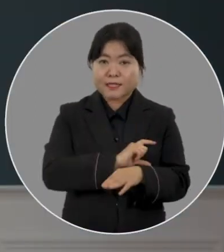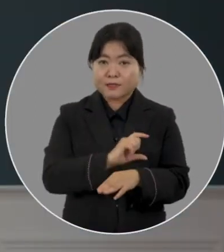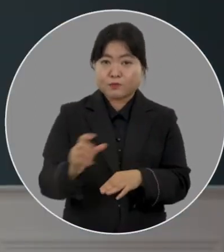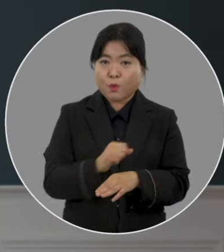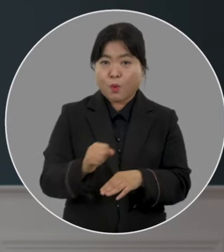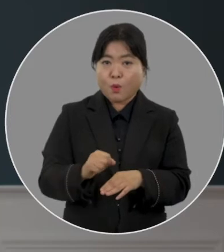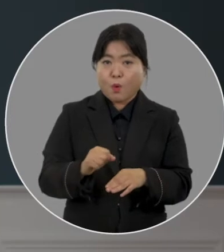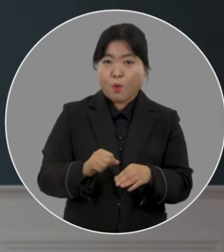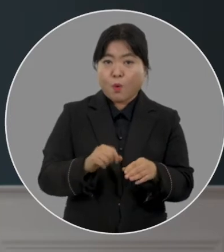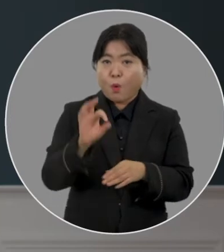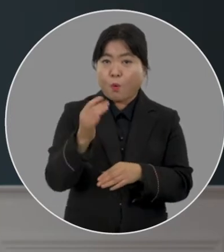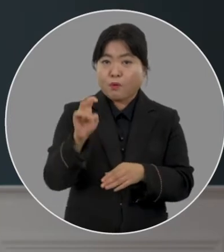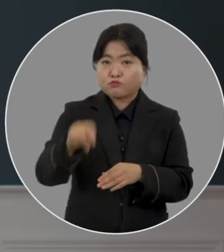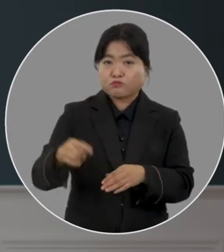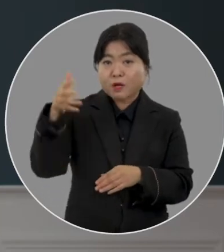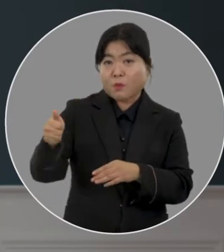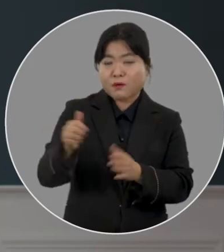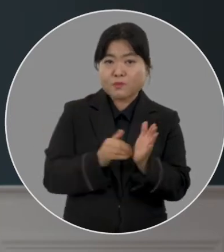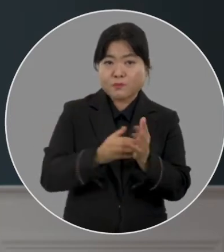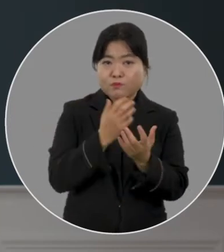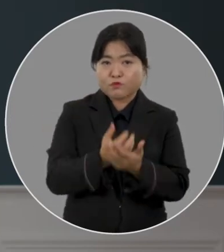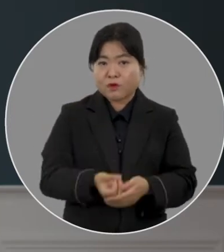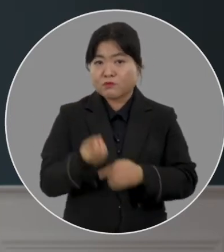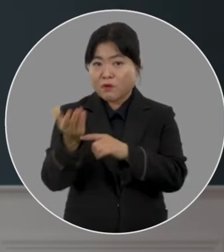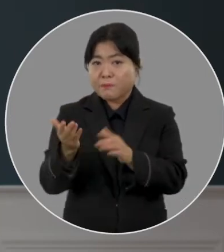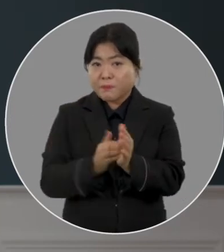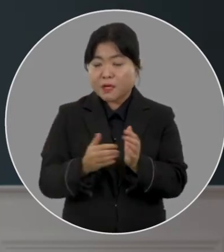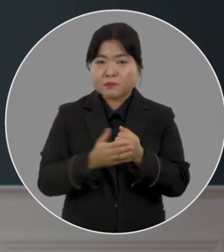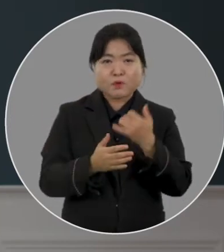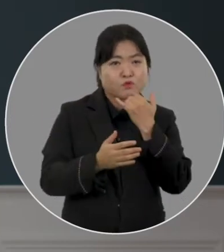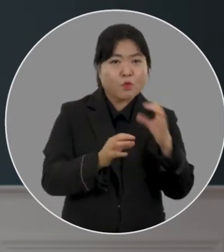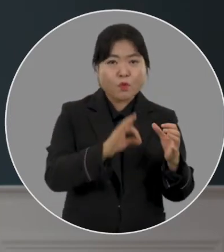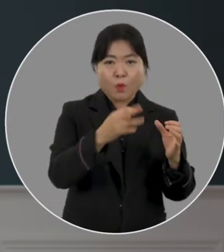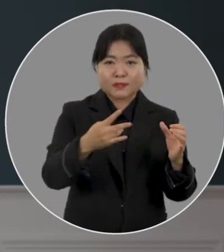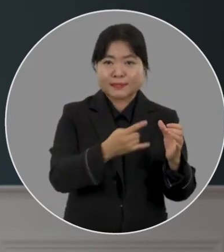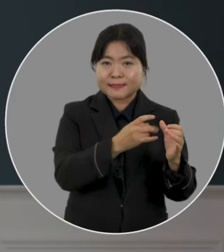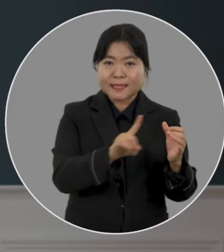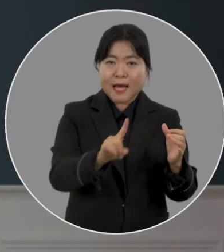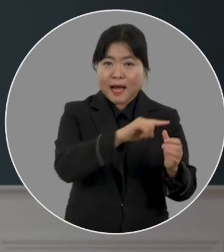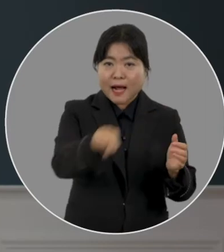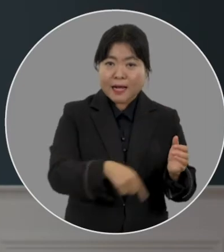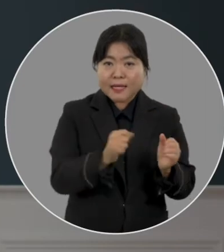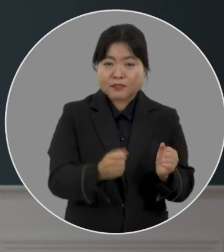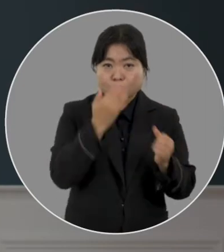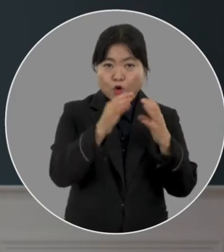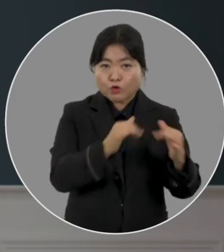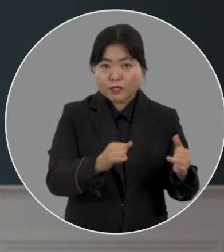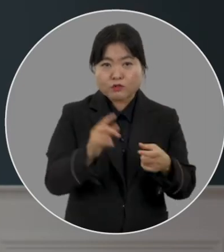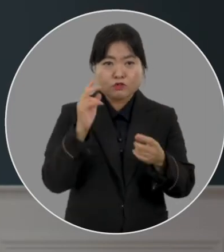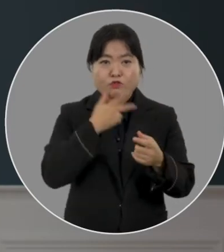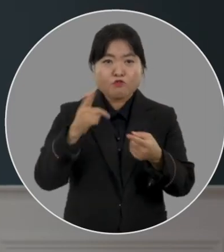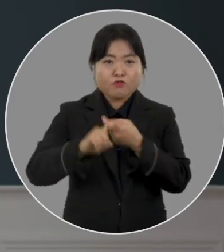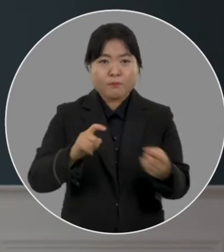이름으로 외무장관이 이 비밀 문서를 전해주면서 독일이나 오스트리아 쪽에 있는 많은 유대인들이 영국 편에